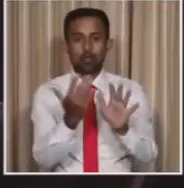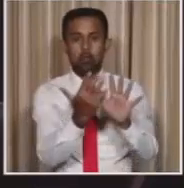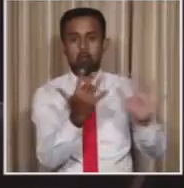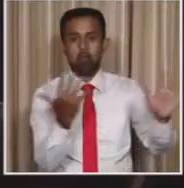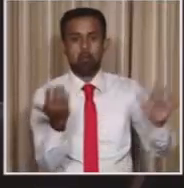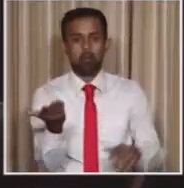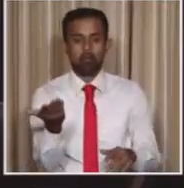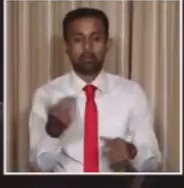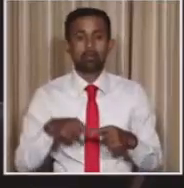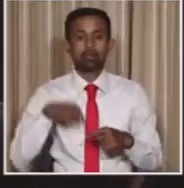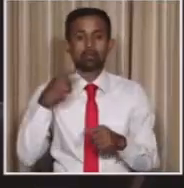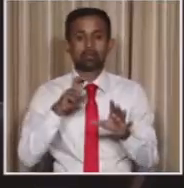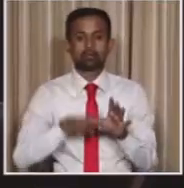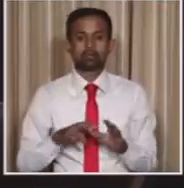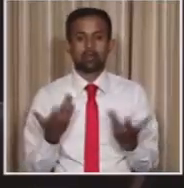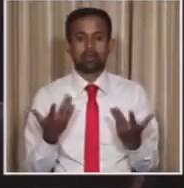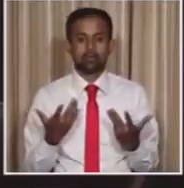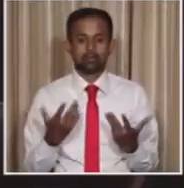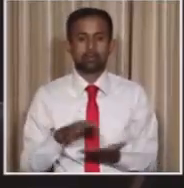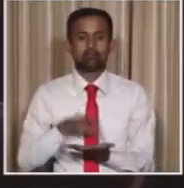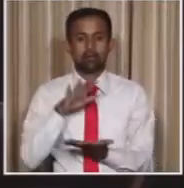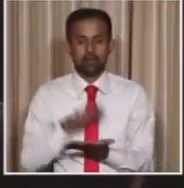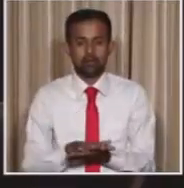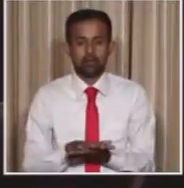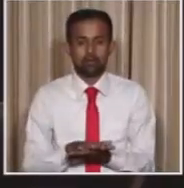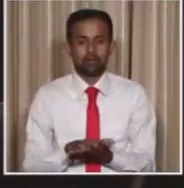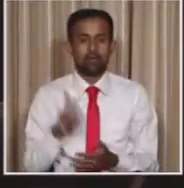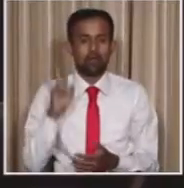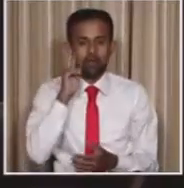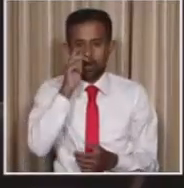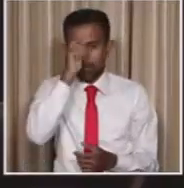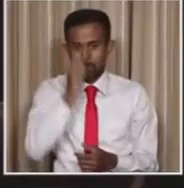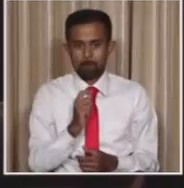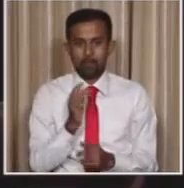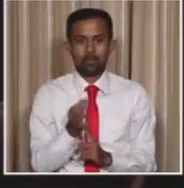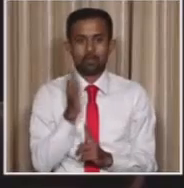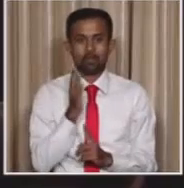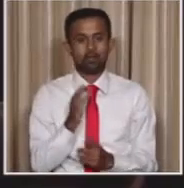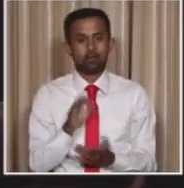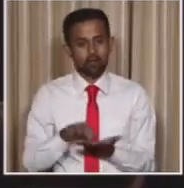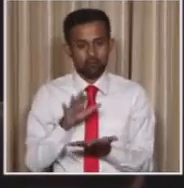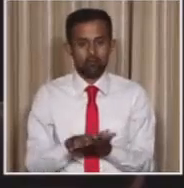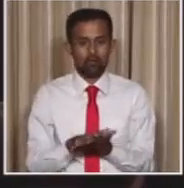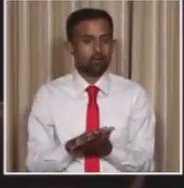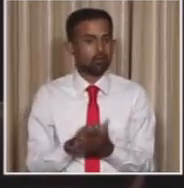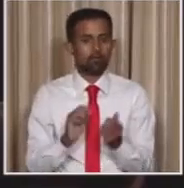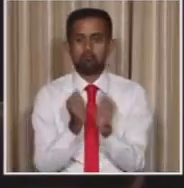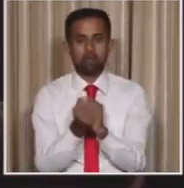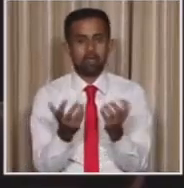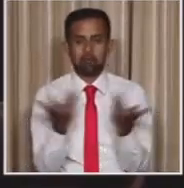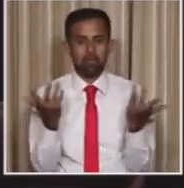වුණාම ඊළඟට සීට් නෑ. මොකද ඊළඟ අනිවාර්යෙන්ම රනිල් වික්‍රමසිංහ මහත්තයා ජනාධිපති තමයි. ආයක කඩව වෙනස් කරන්න